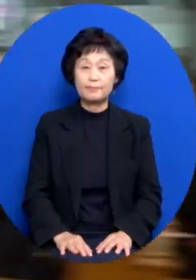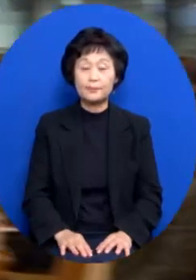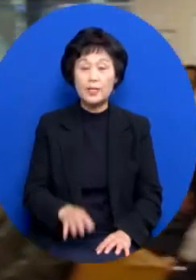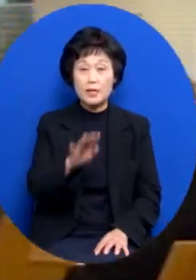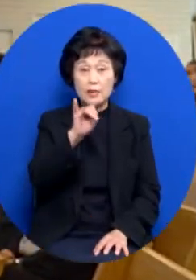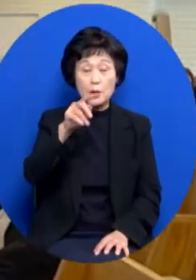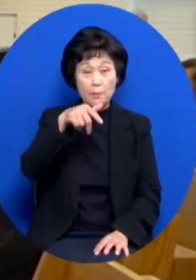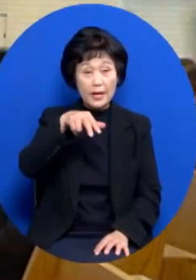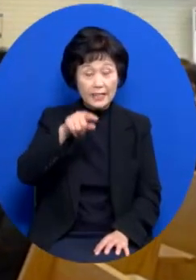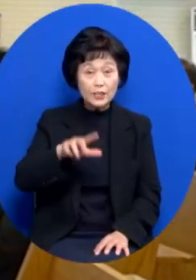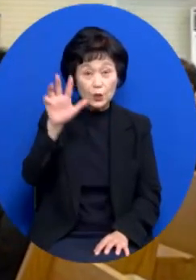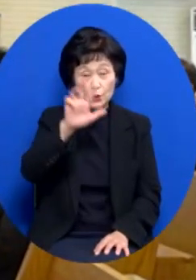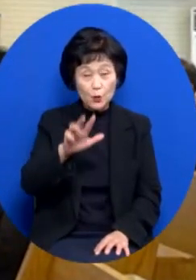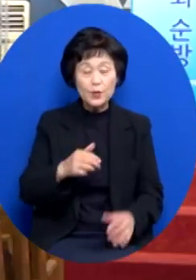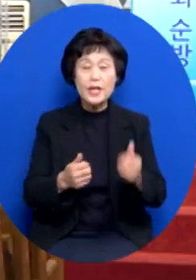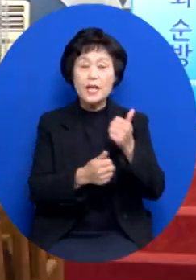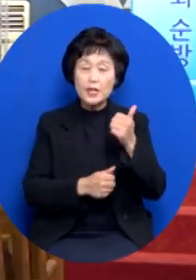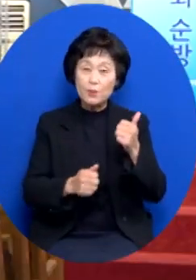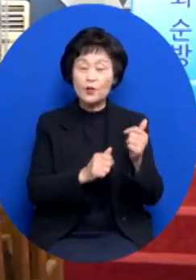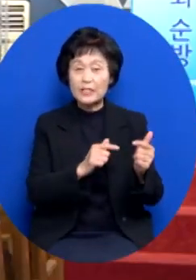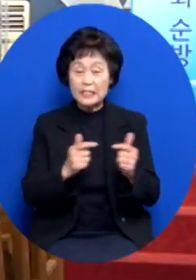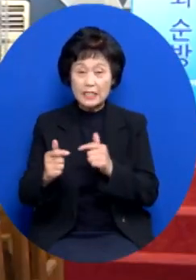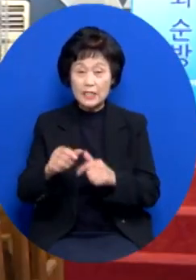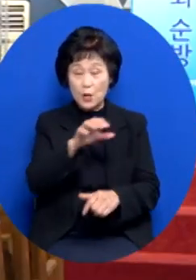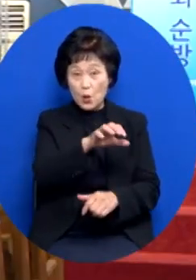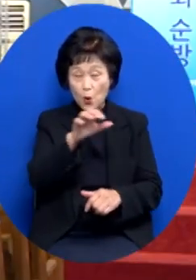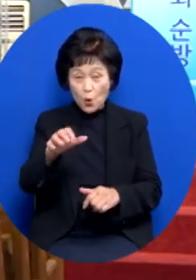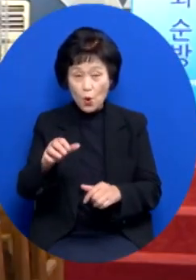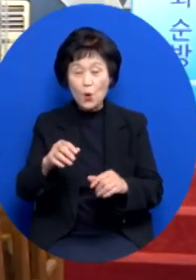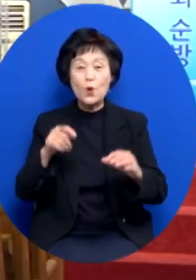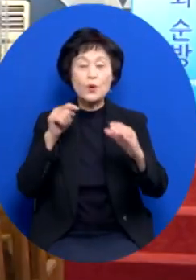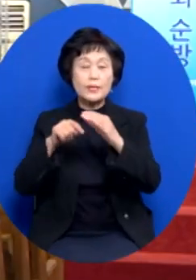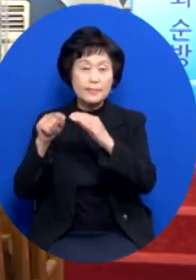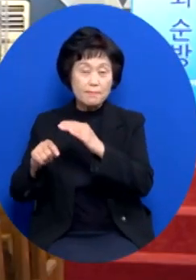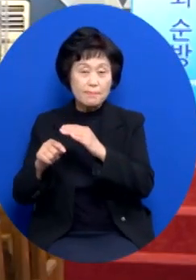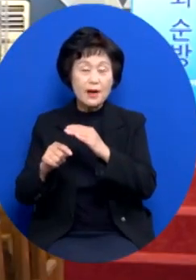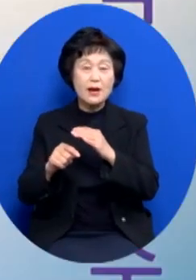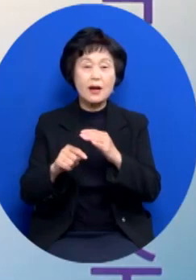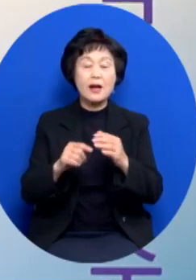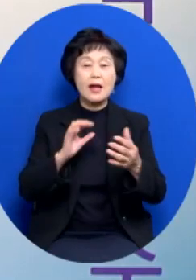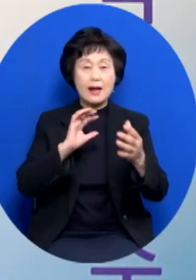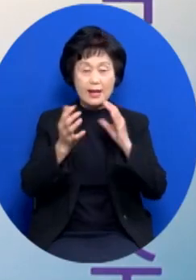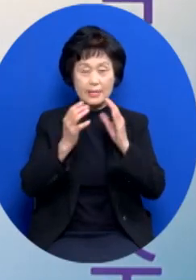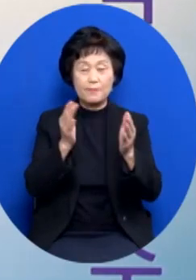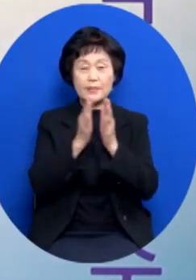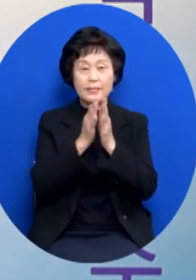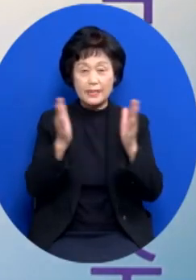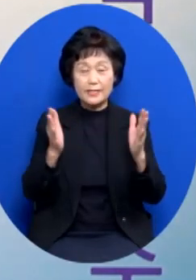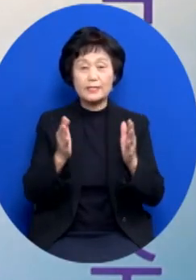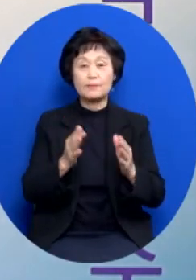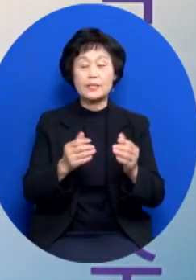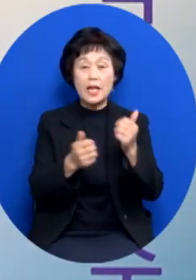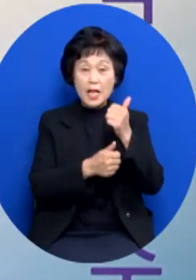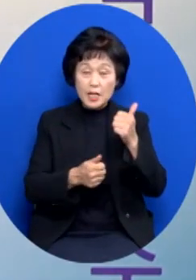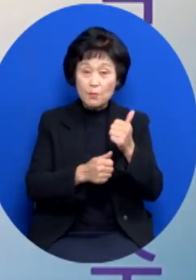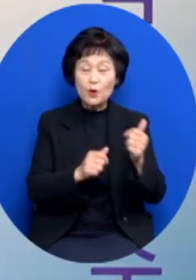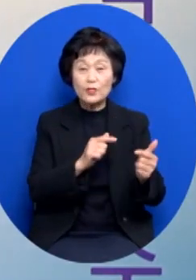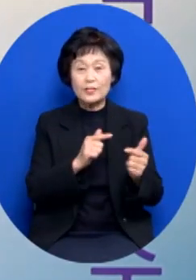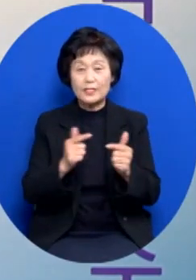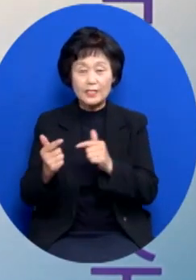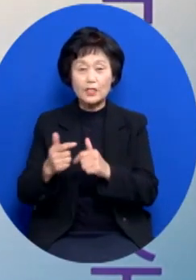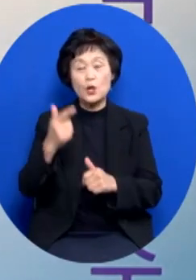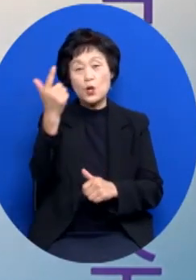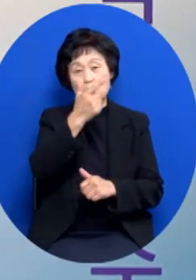대한예수교장로회 백석총회 임원들이 권역별 노회 순방 간담회를 시작했습니다. 예장 백석총회 임원단은 매회기